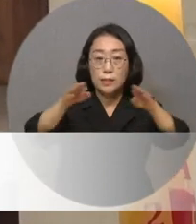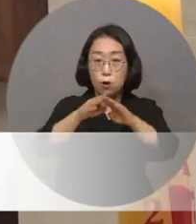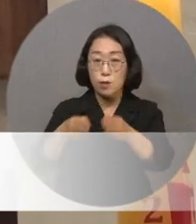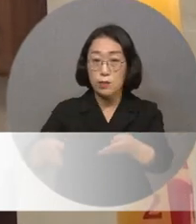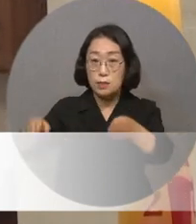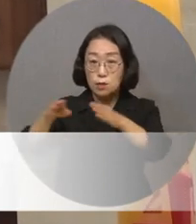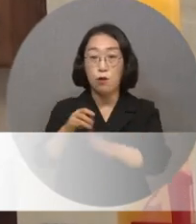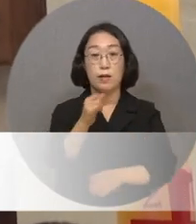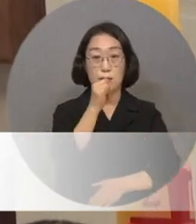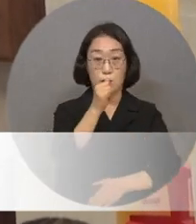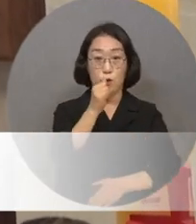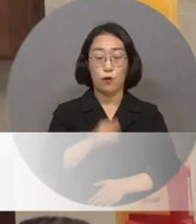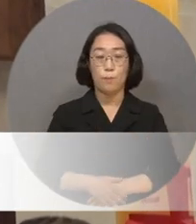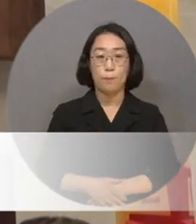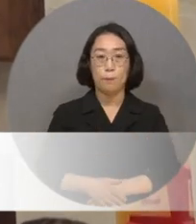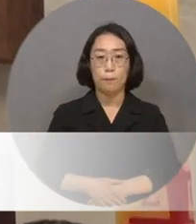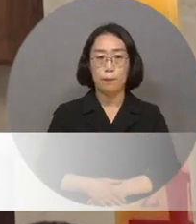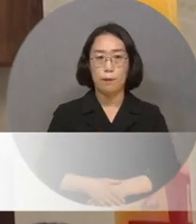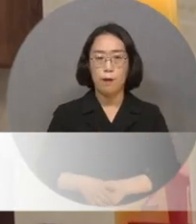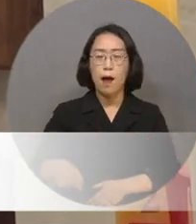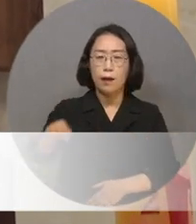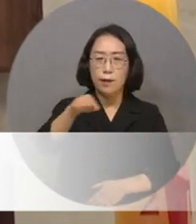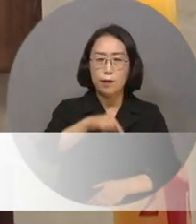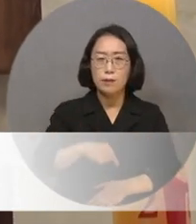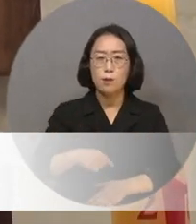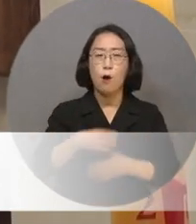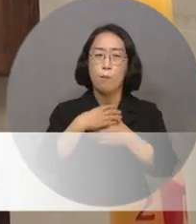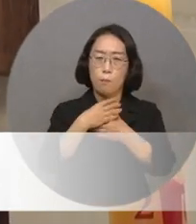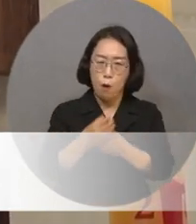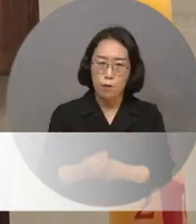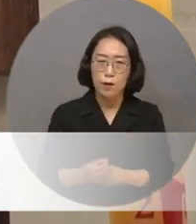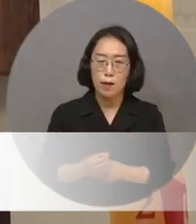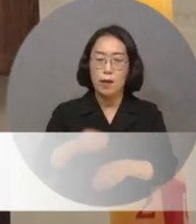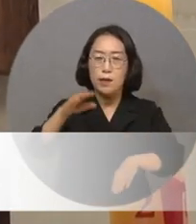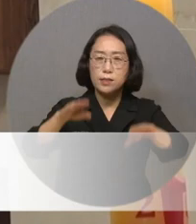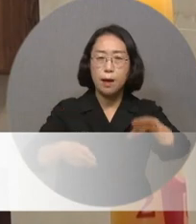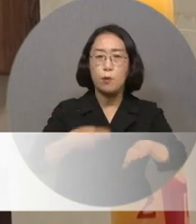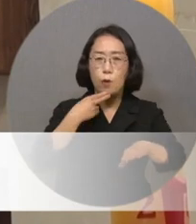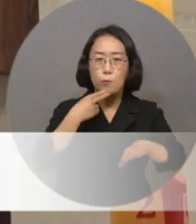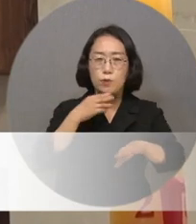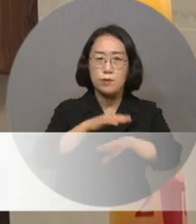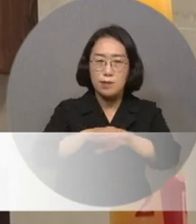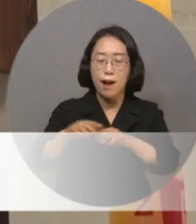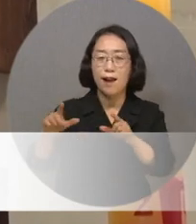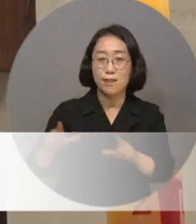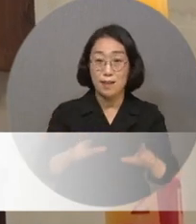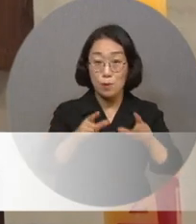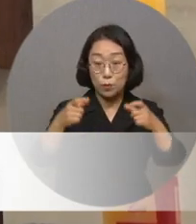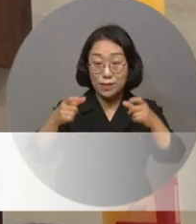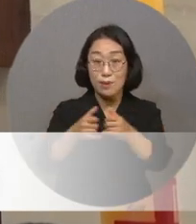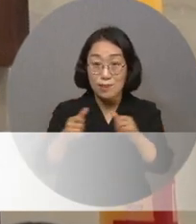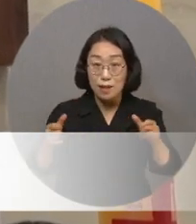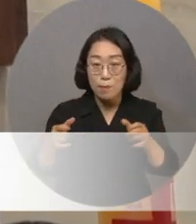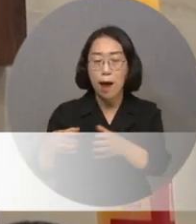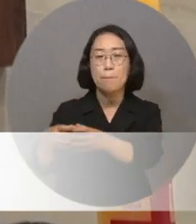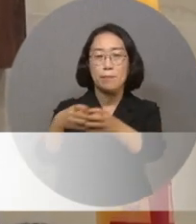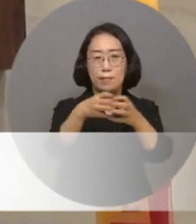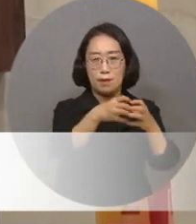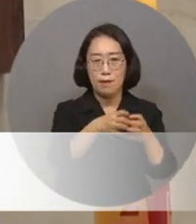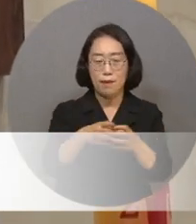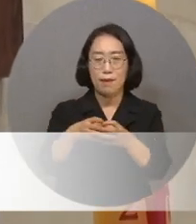기관들이 있을 텐데요. 양주시 안에서 편하게 차별 받지 않고 지역 주민들과